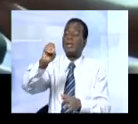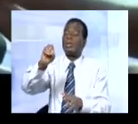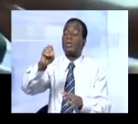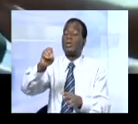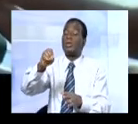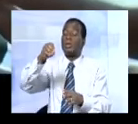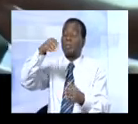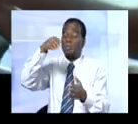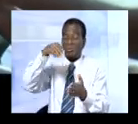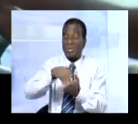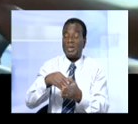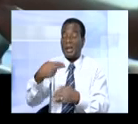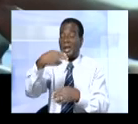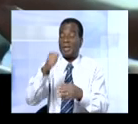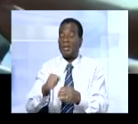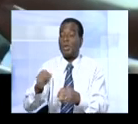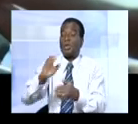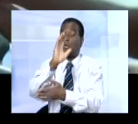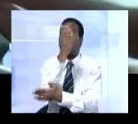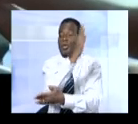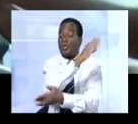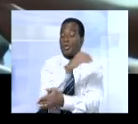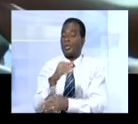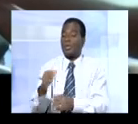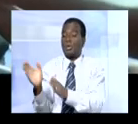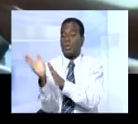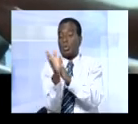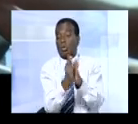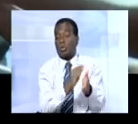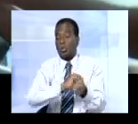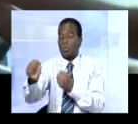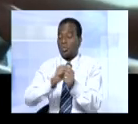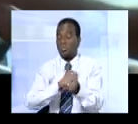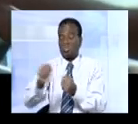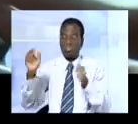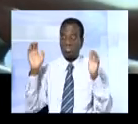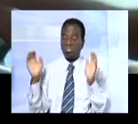forêts classées dévastées, 320 000 hectares de domaines ruraux ravagés.